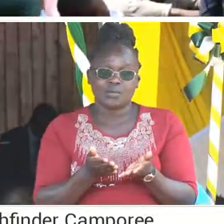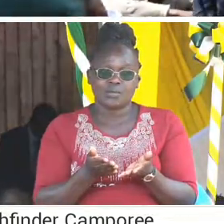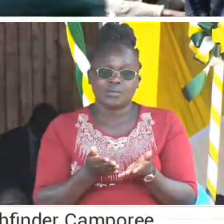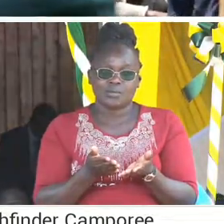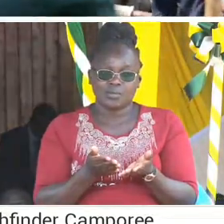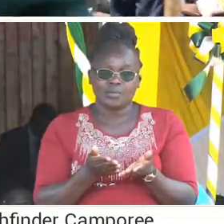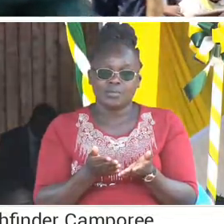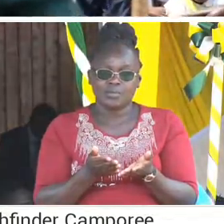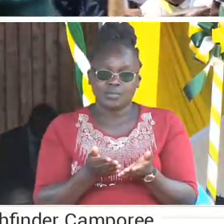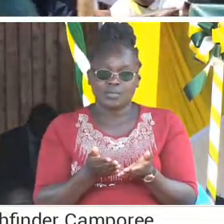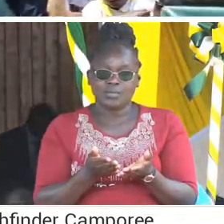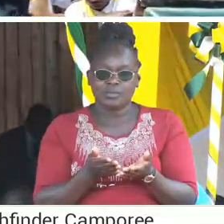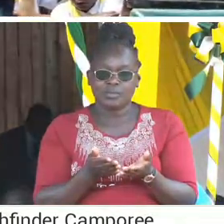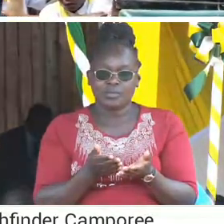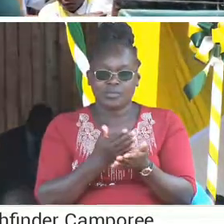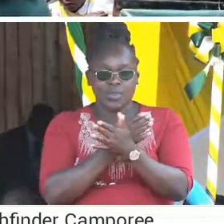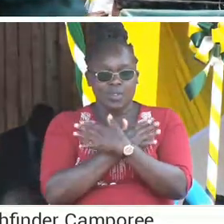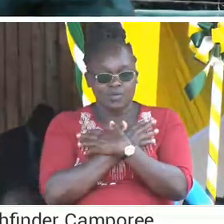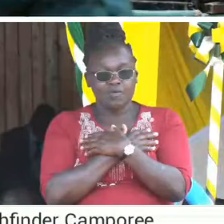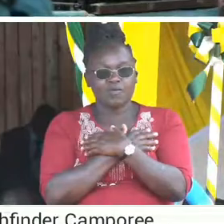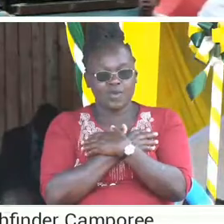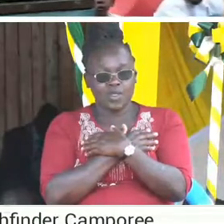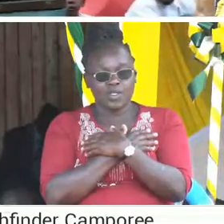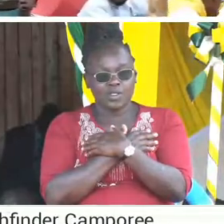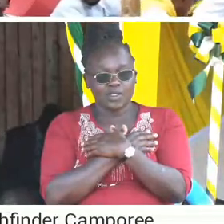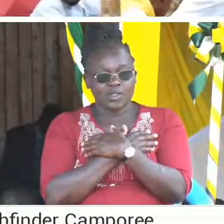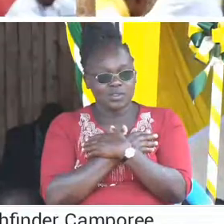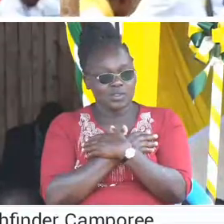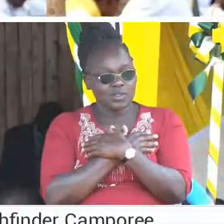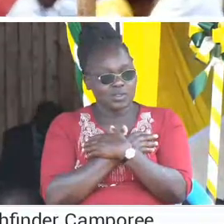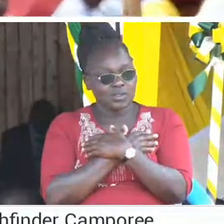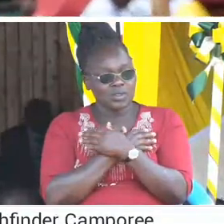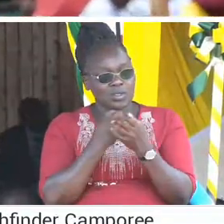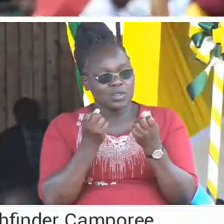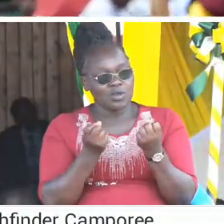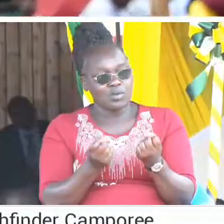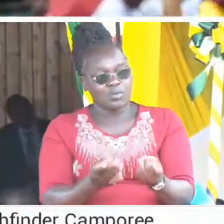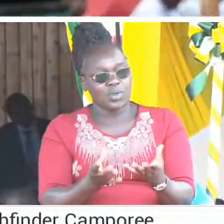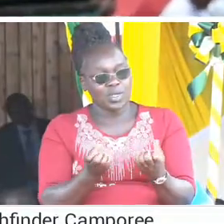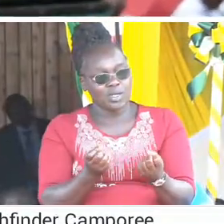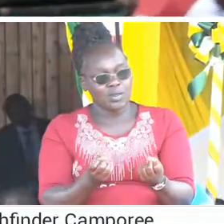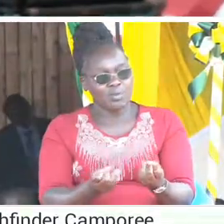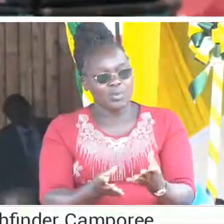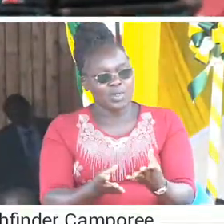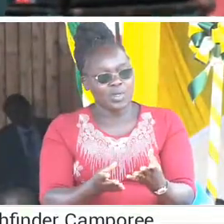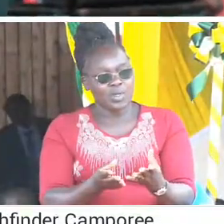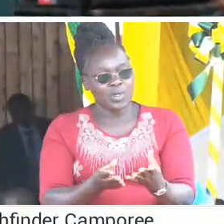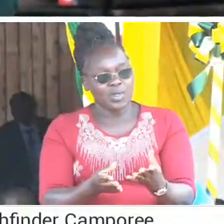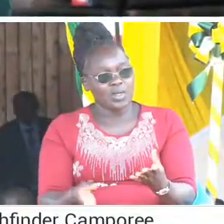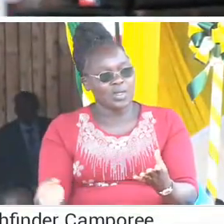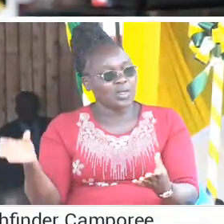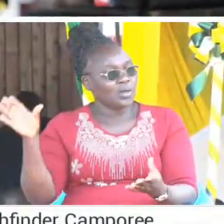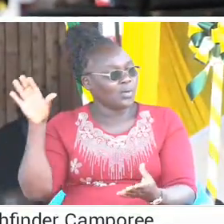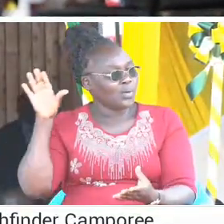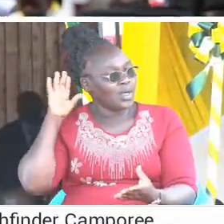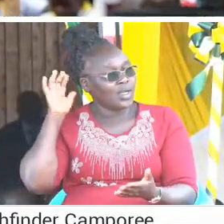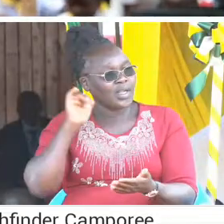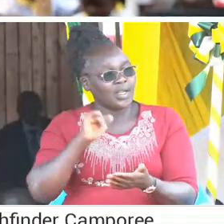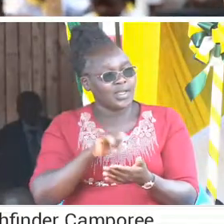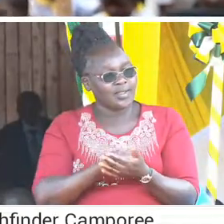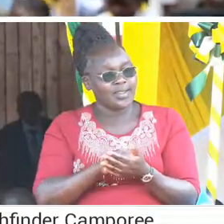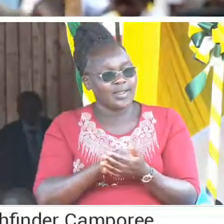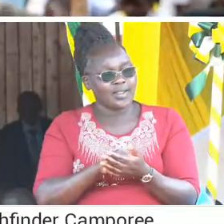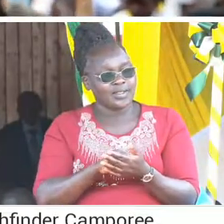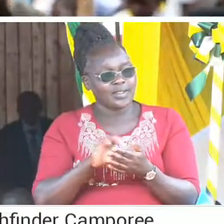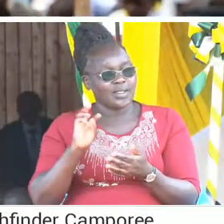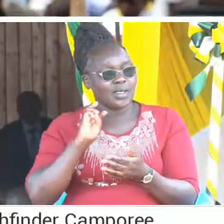naitoa mchana. Wapenzi mnaonisikiliza mchana wa leo, wengi wakisikia kwamba tunayo ahadi wanafikiria